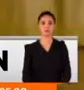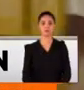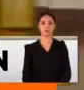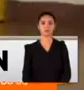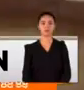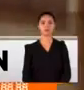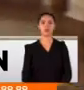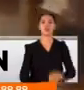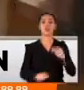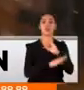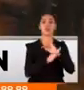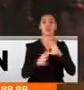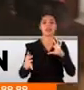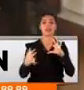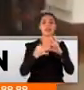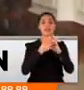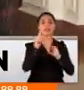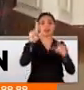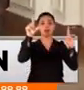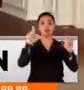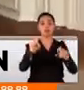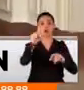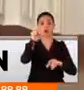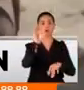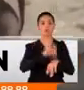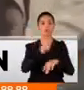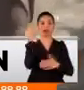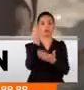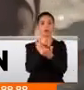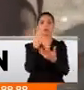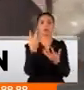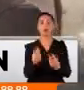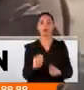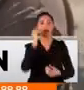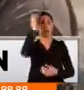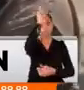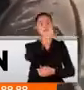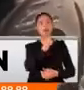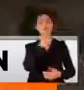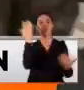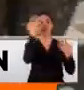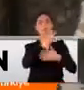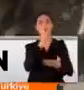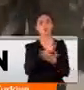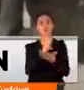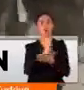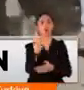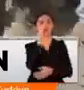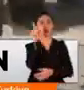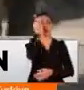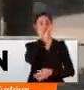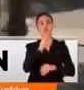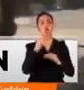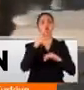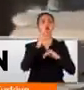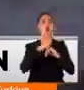Ve yaşananlara dair en simgesel kare o sırada kayda geçti. Biden yanlış kararının sonuçları yüzünden ülkesinden